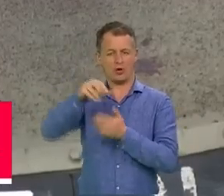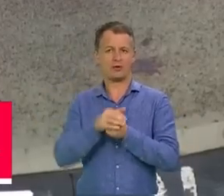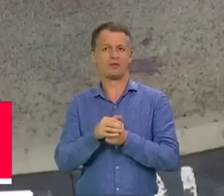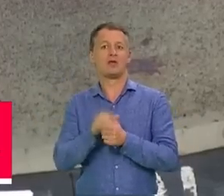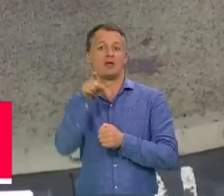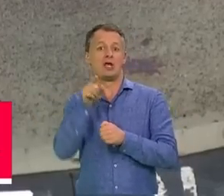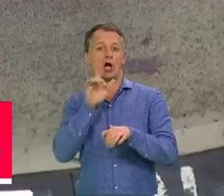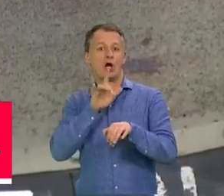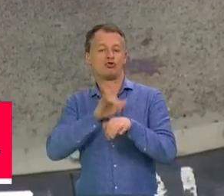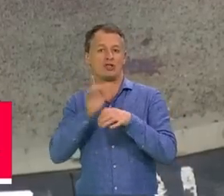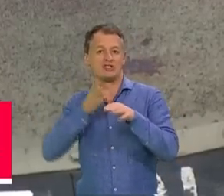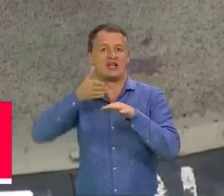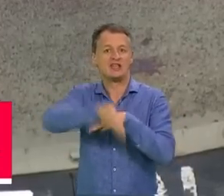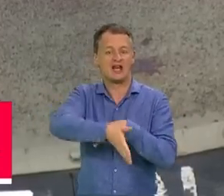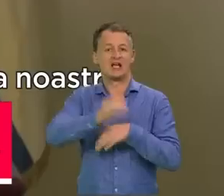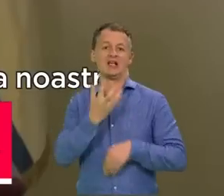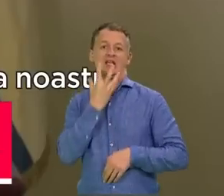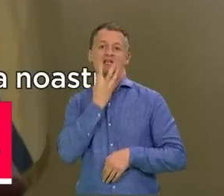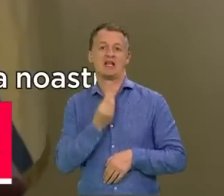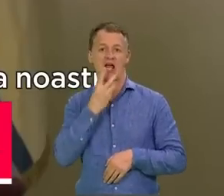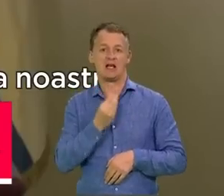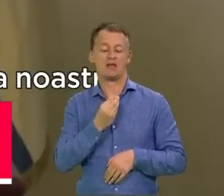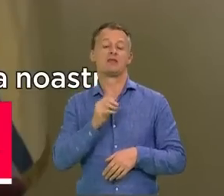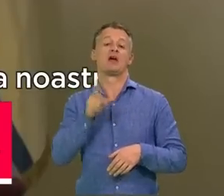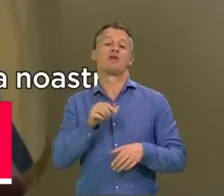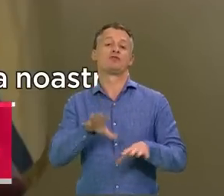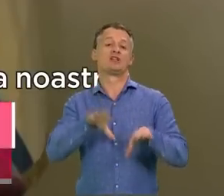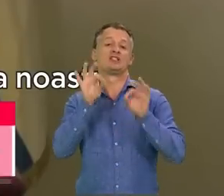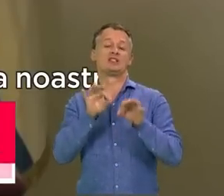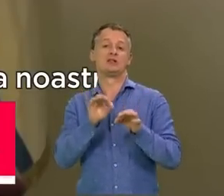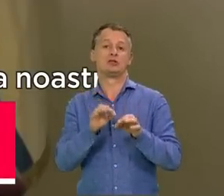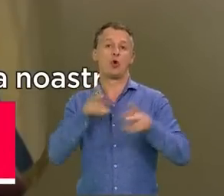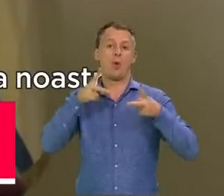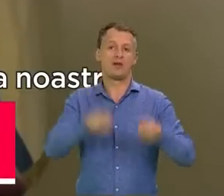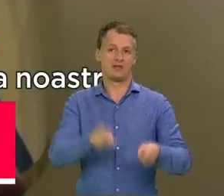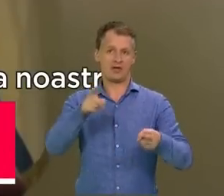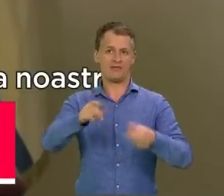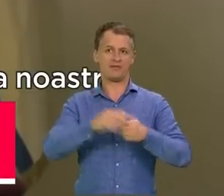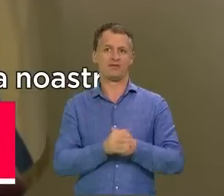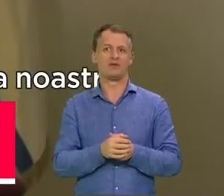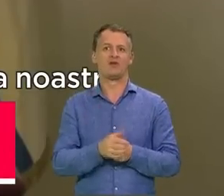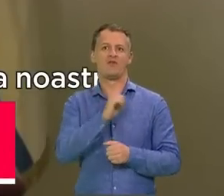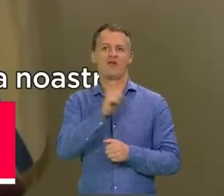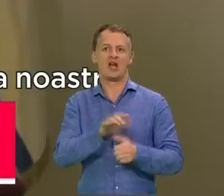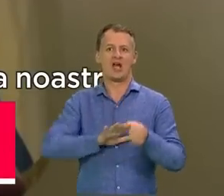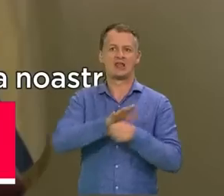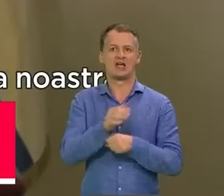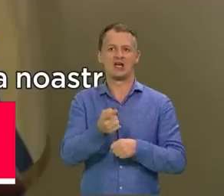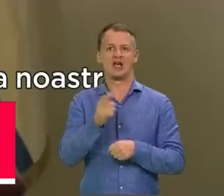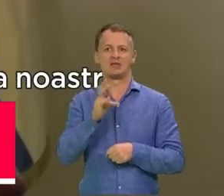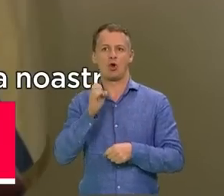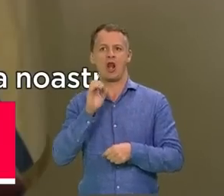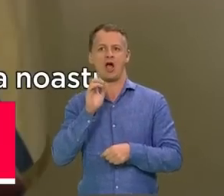și infiltreze în Israel, dar asaltul a fost dejucat. Pol tkifa shel irgun Hezbollah לשטח מדינת